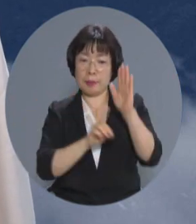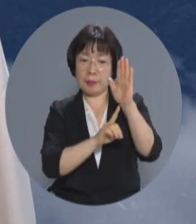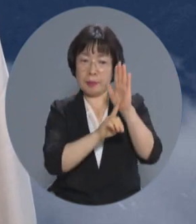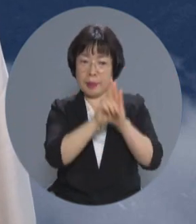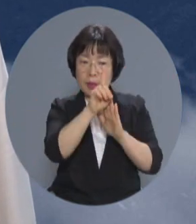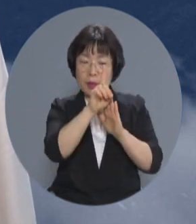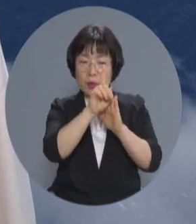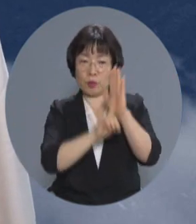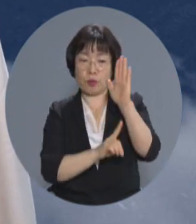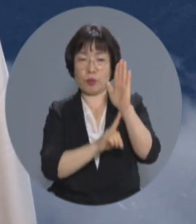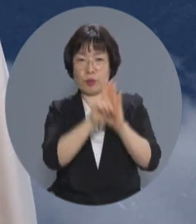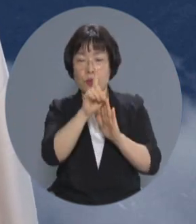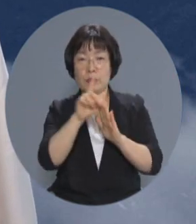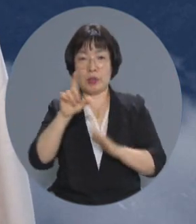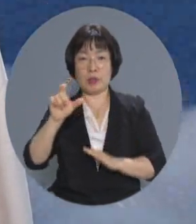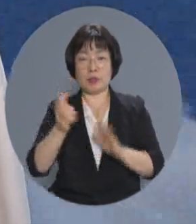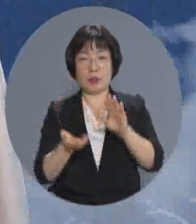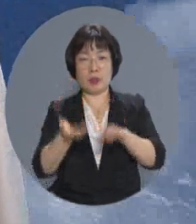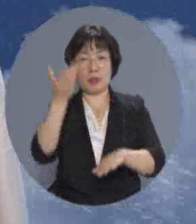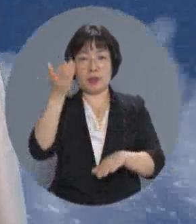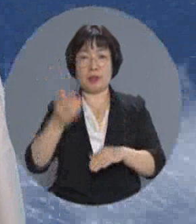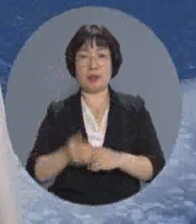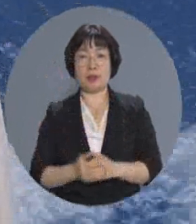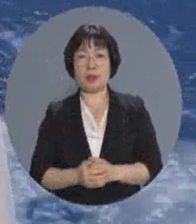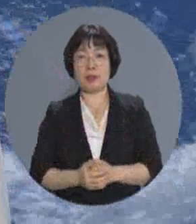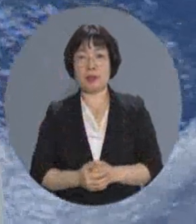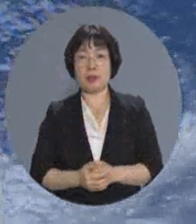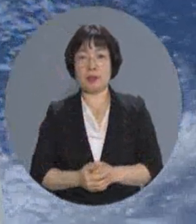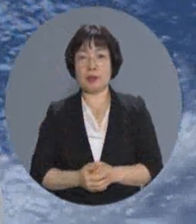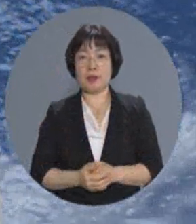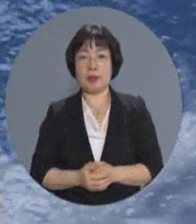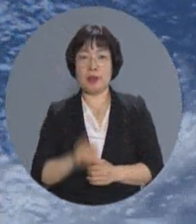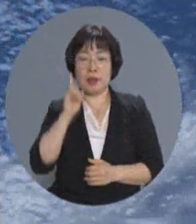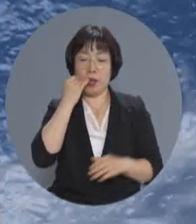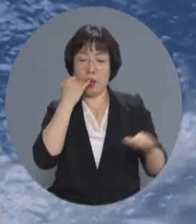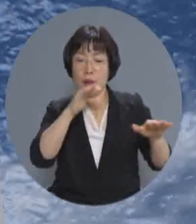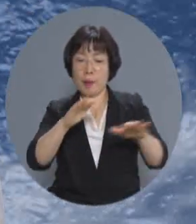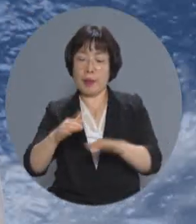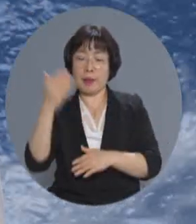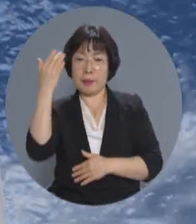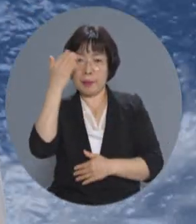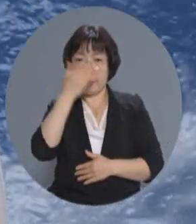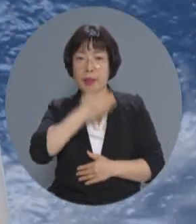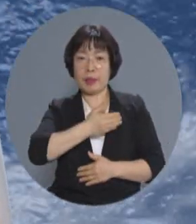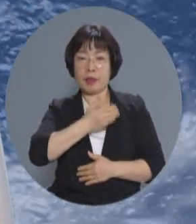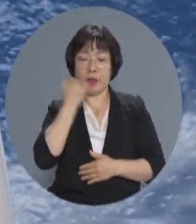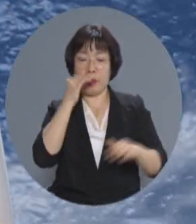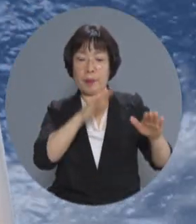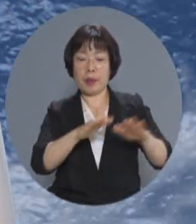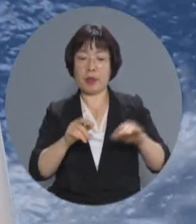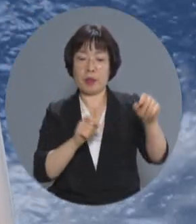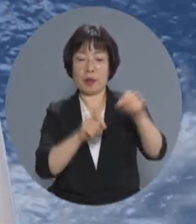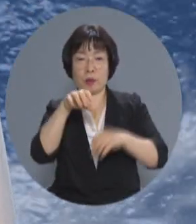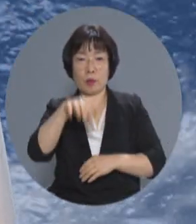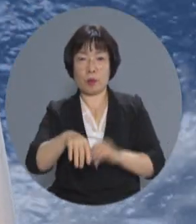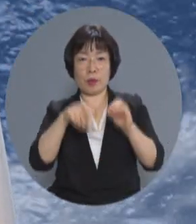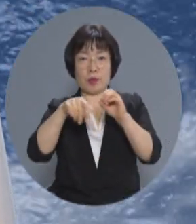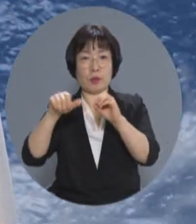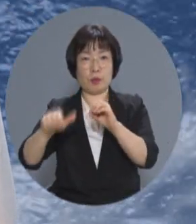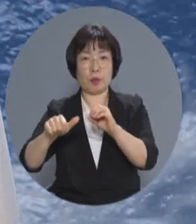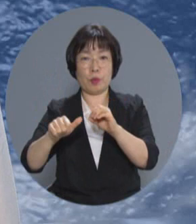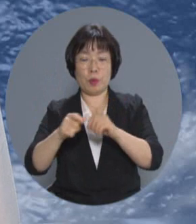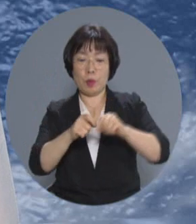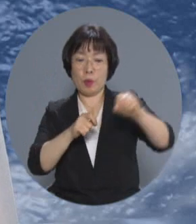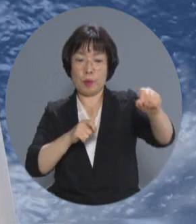일교차 15도 가까이 크게 벌어지겠습니다 내일 해상에도 대체로 맑은 가운데 바다의 물결은 앞바다에서